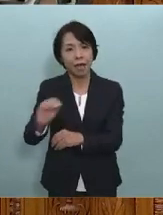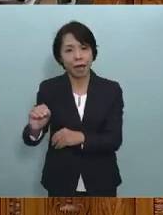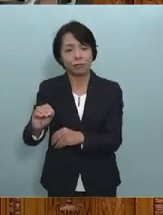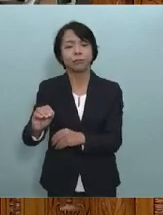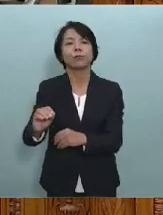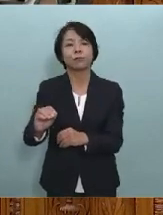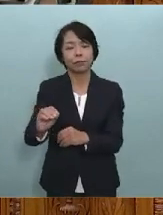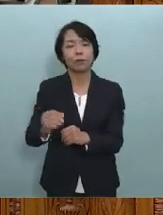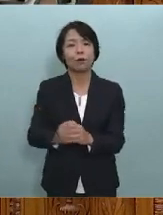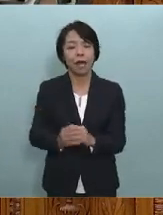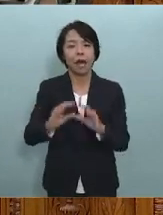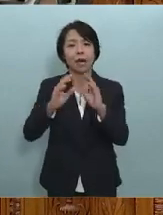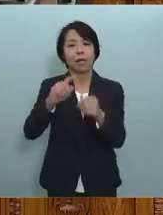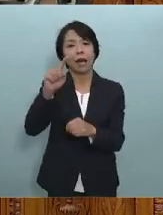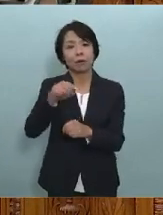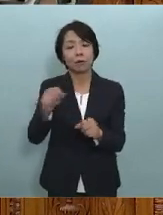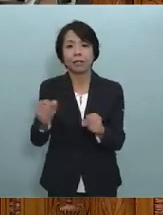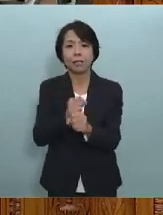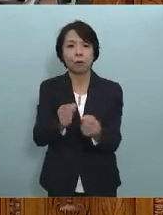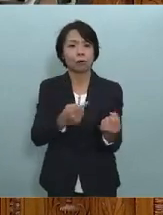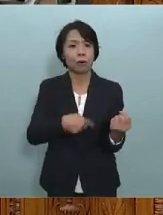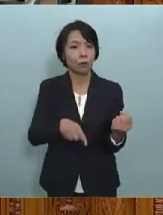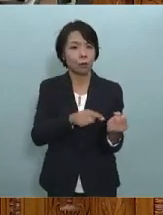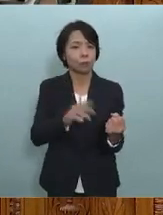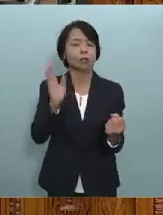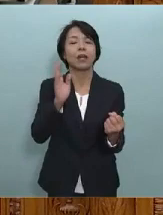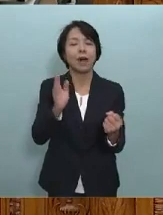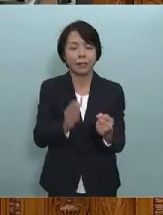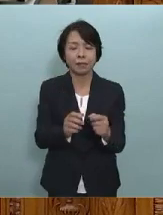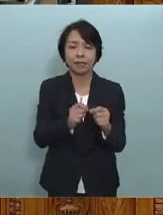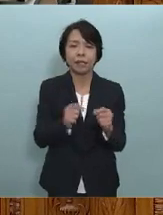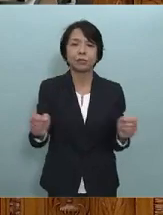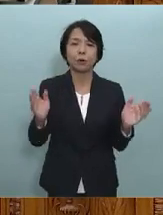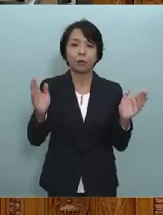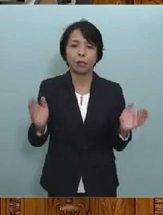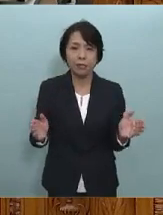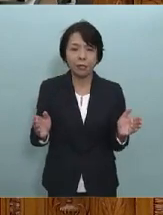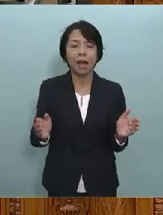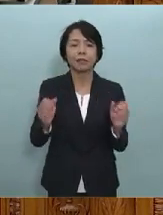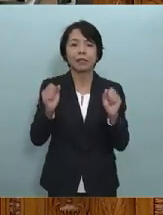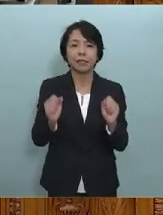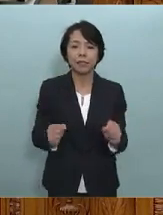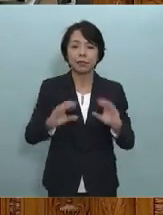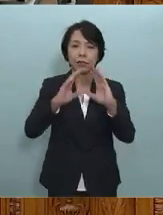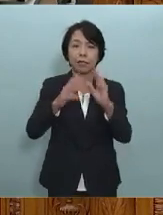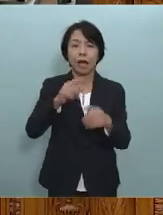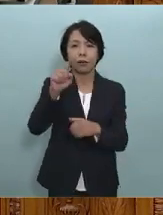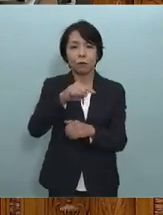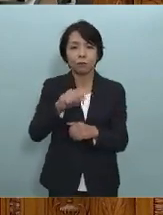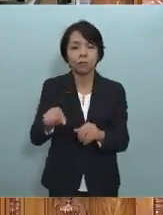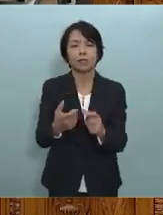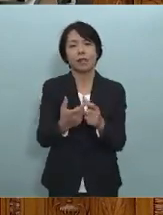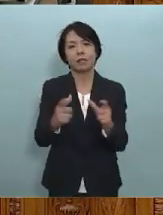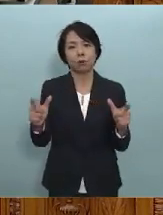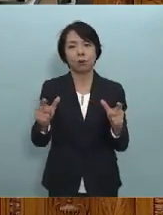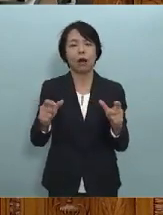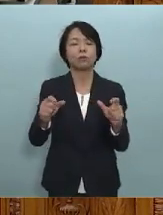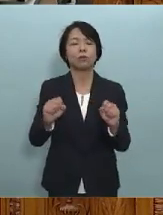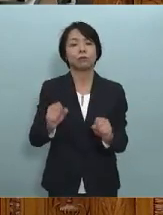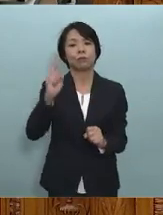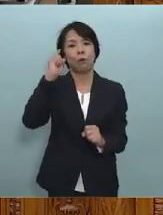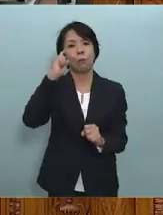型の外国人労働力から長期にわって滞在する外国人が増加するのは間違いありませ